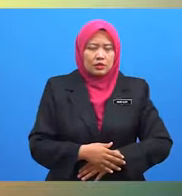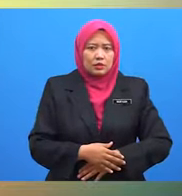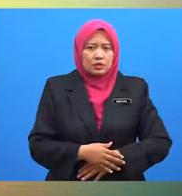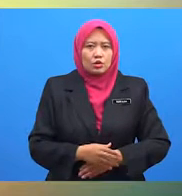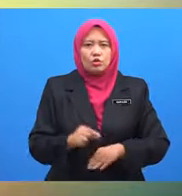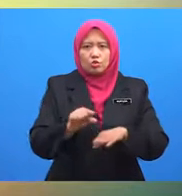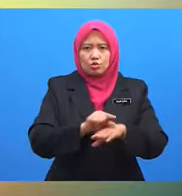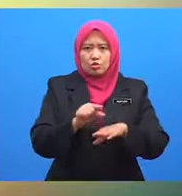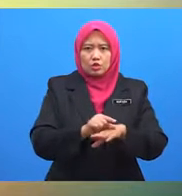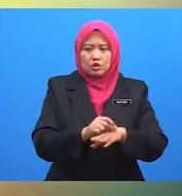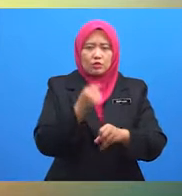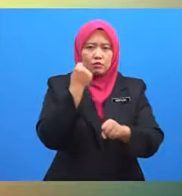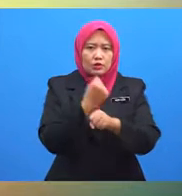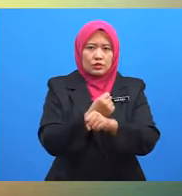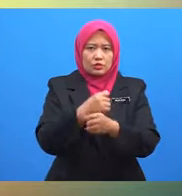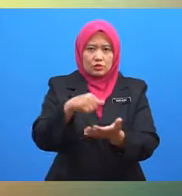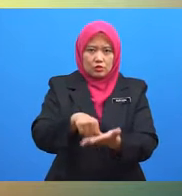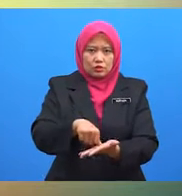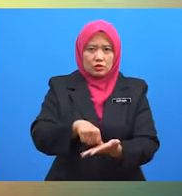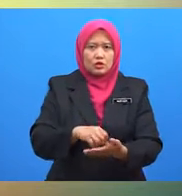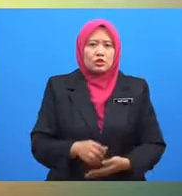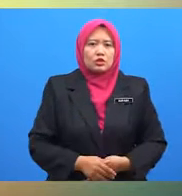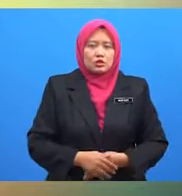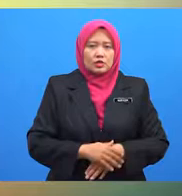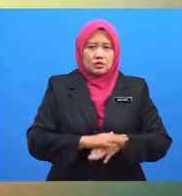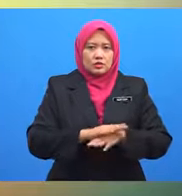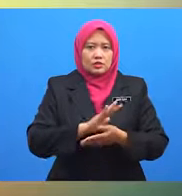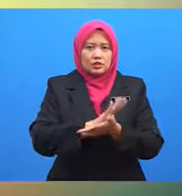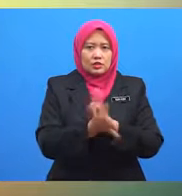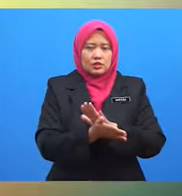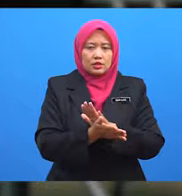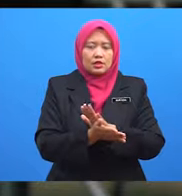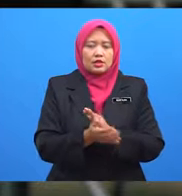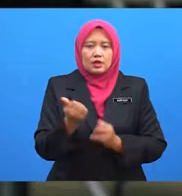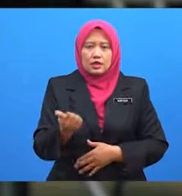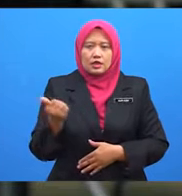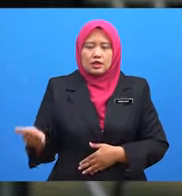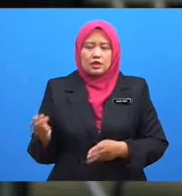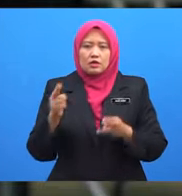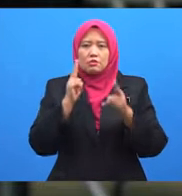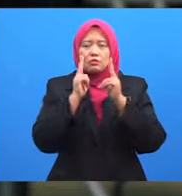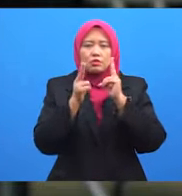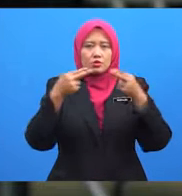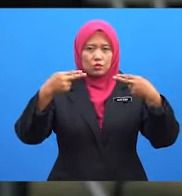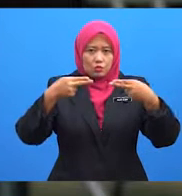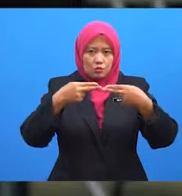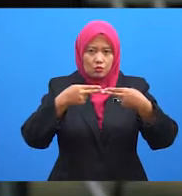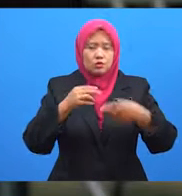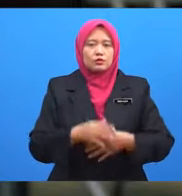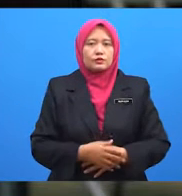itu menjadi alat perhubungan atau wadah penting. Baiklah, pelajar